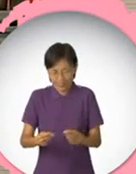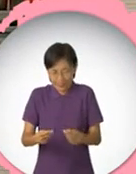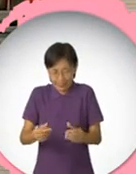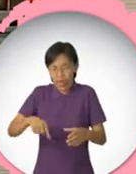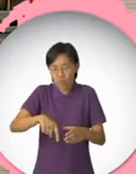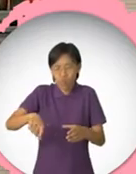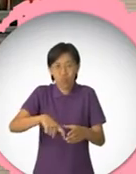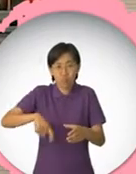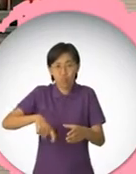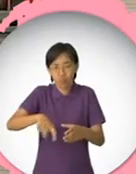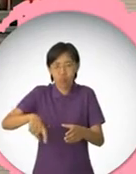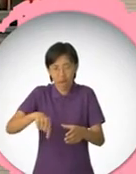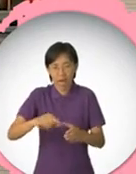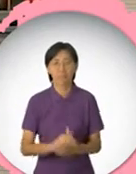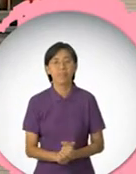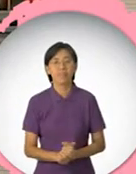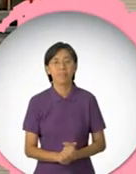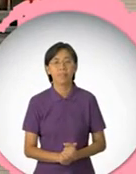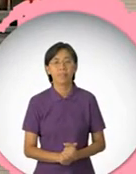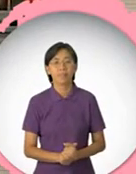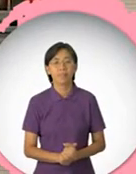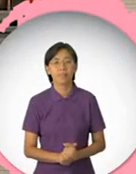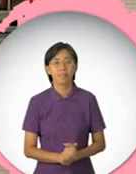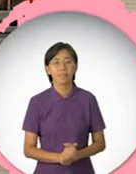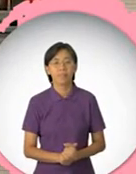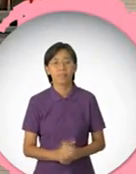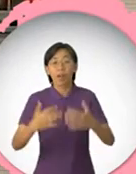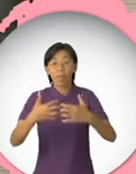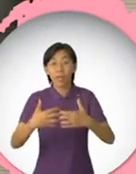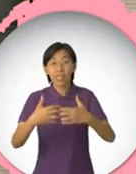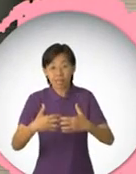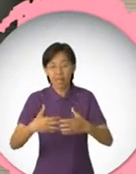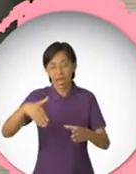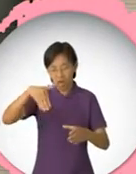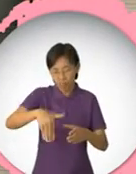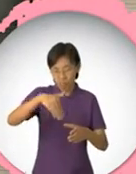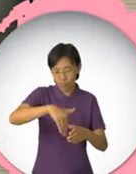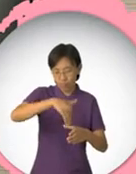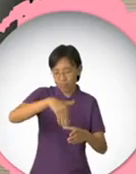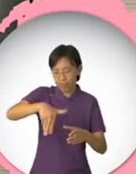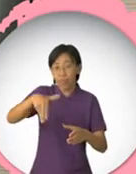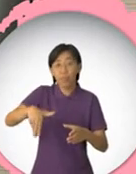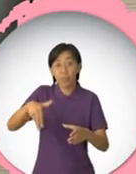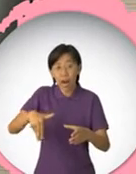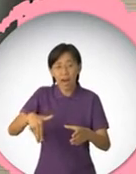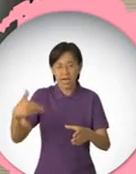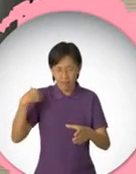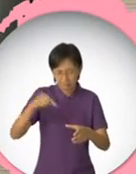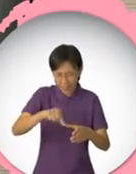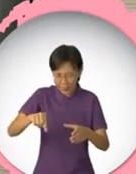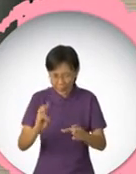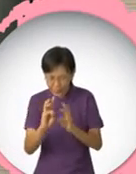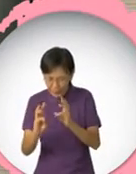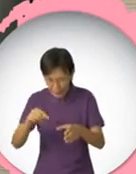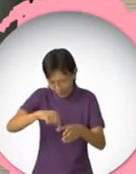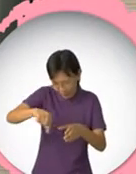ตัวกันเป็นก้อน เริ่มจับตัวกันเป็นก้อนแล้วก ็ เนื่องจากว่าใช้เครื่องค่ะถ้าเกิดมัน มีลักษณะที่มีผงแป้งอยู่ที่ก้นอ่างหรือติด